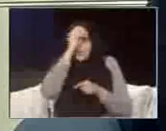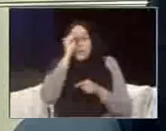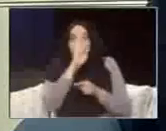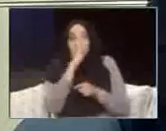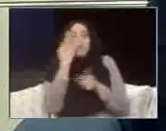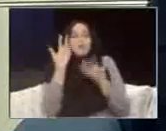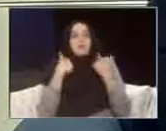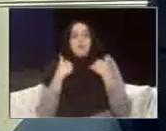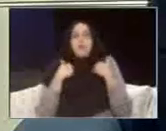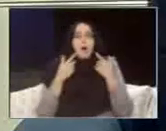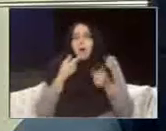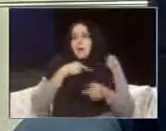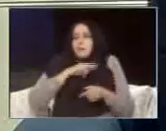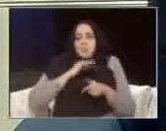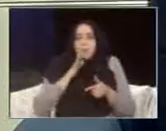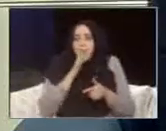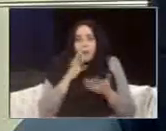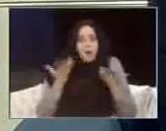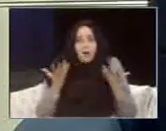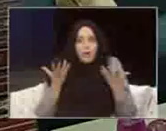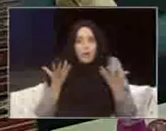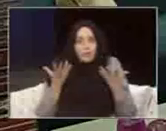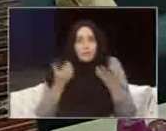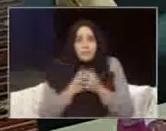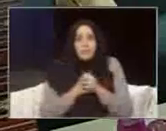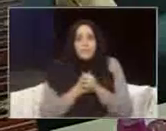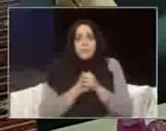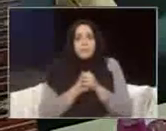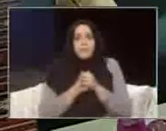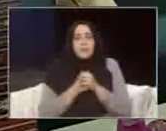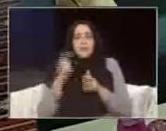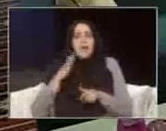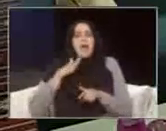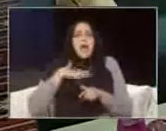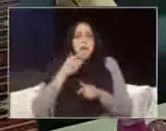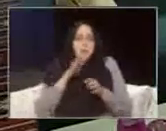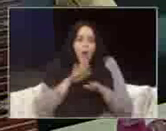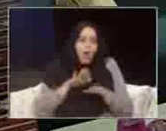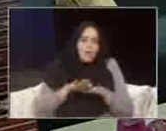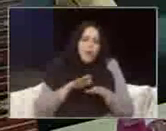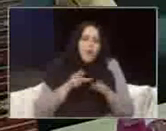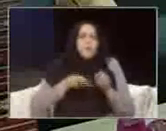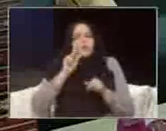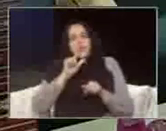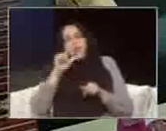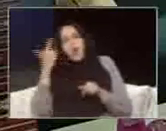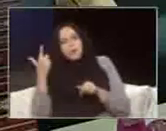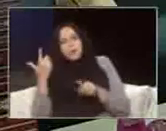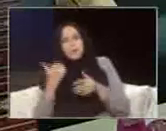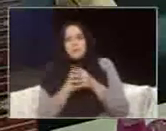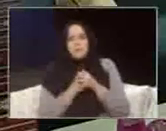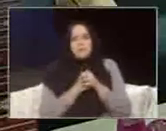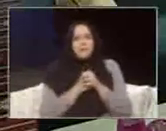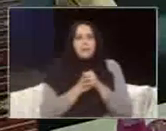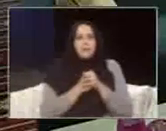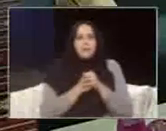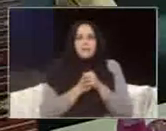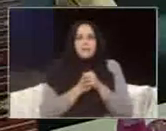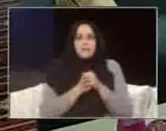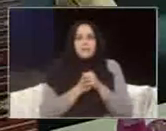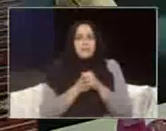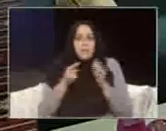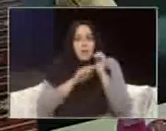تبدل وانا لقيت شغلي وقيت هذوك الصغار، هذوك الصغار قال لك تحبي واحد اكثر من واحد، وانا هذاك واحد هذاك صغير كاع كي شغل